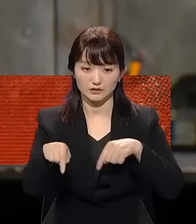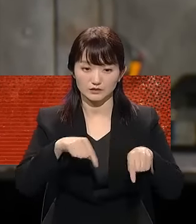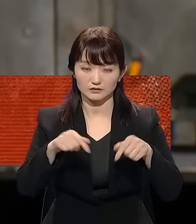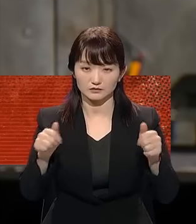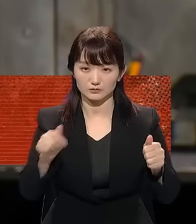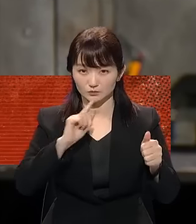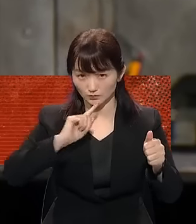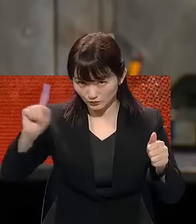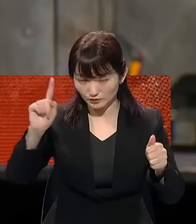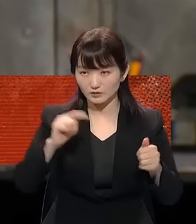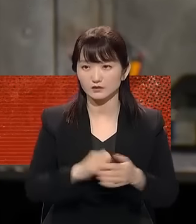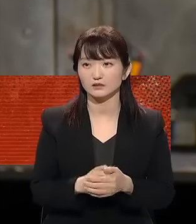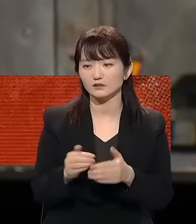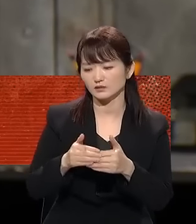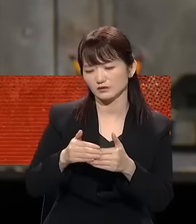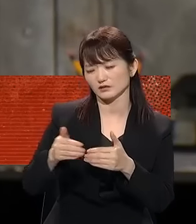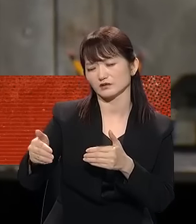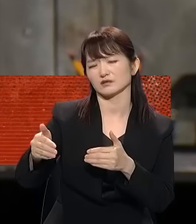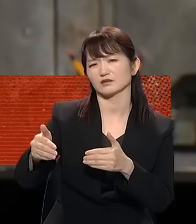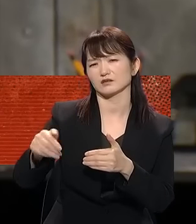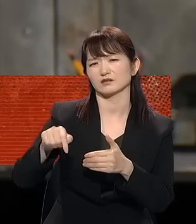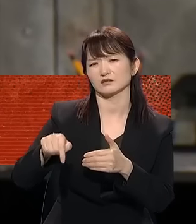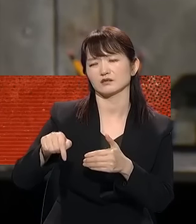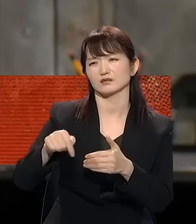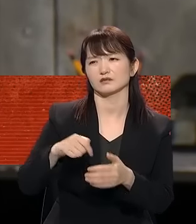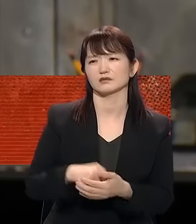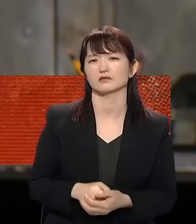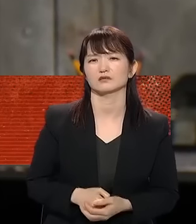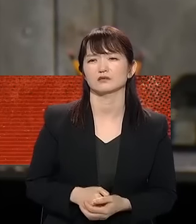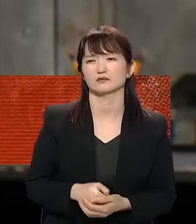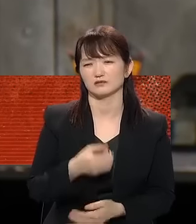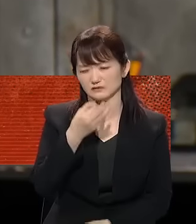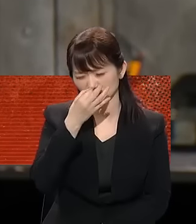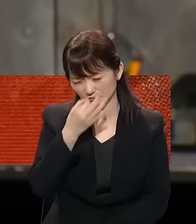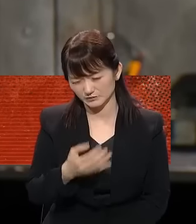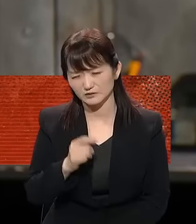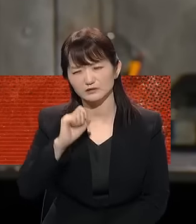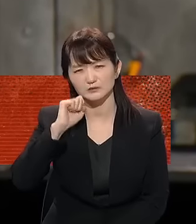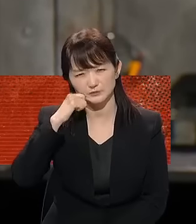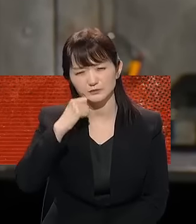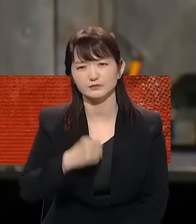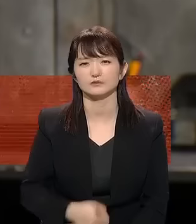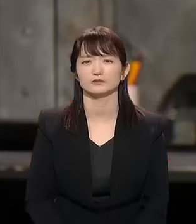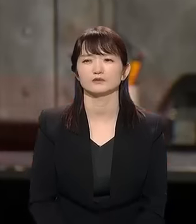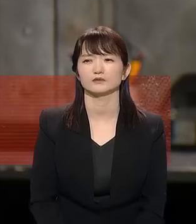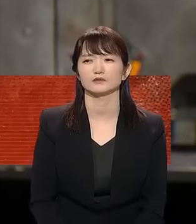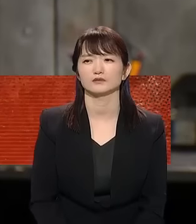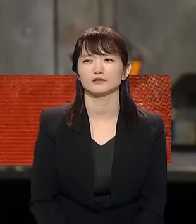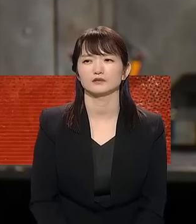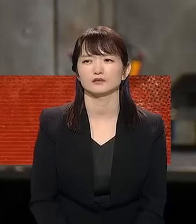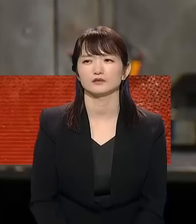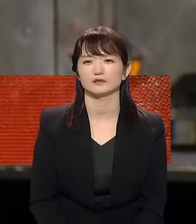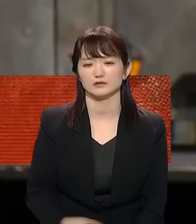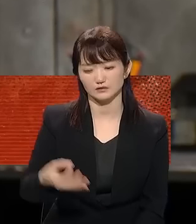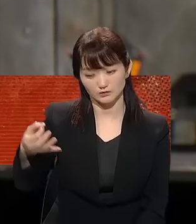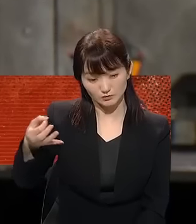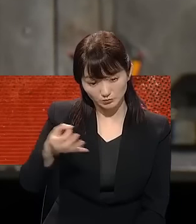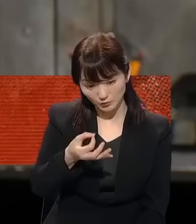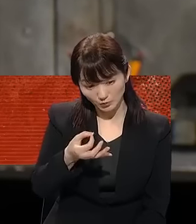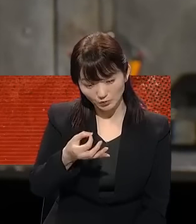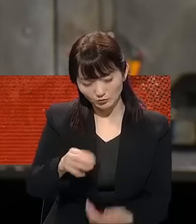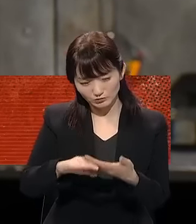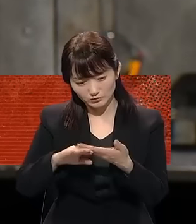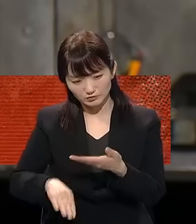하시겠지만 그 과정 자체가 엄청나게 그 참 힘들고 어렵기 때문에 이걸 본 그 후배들이